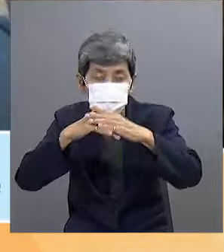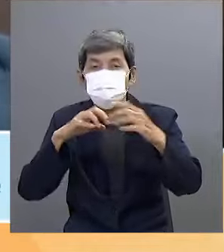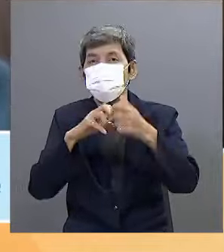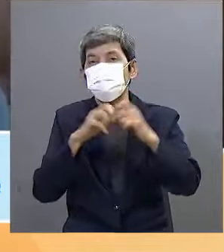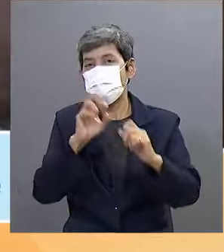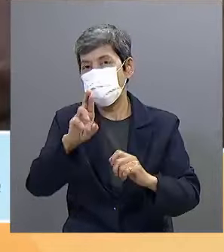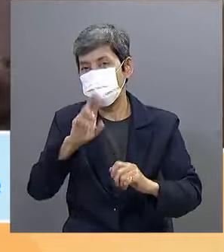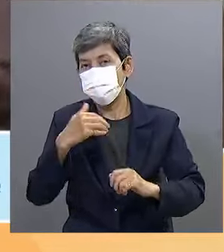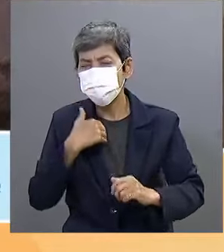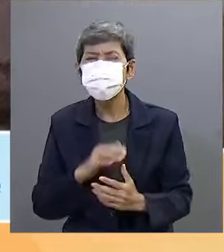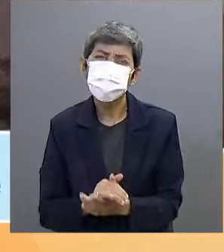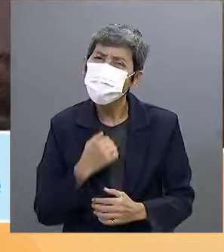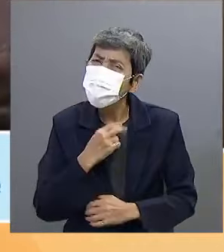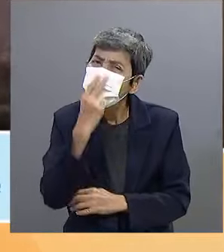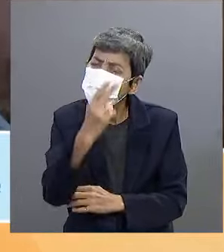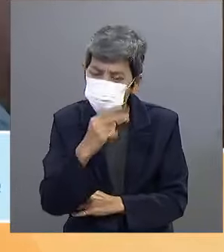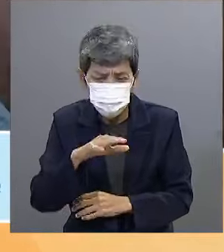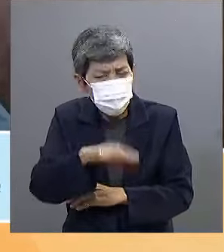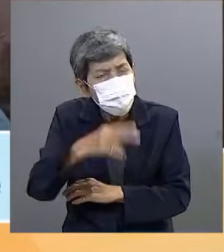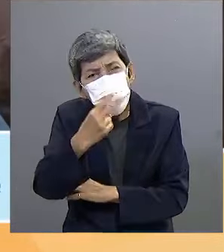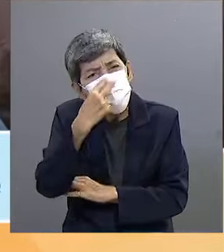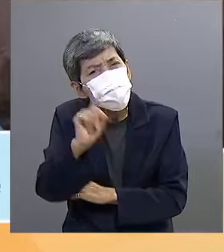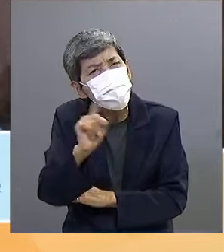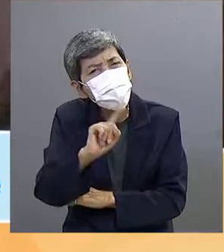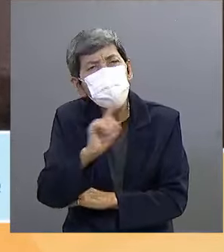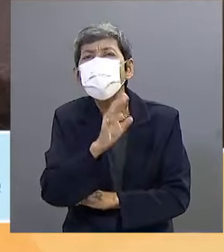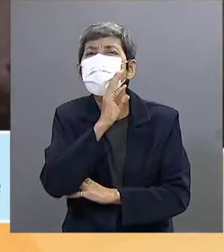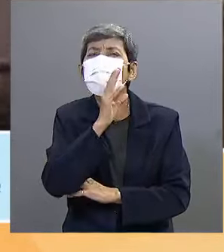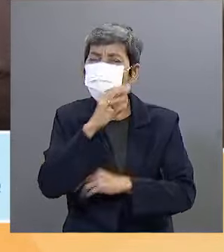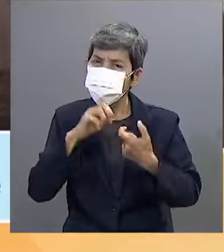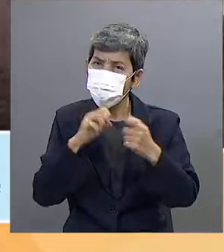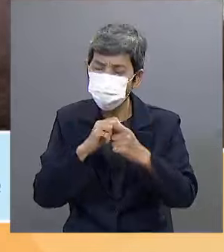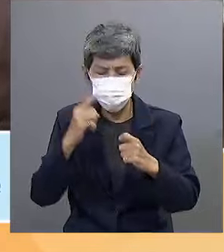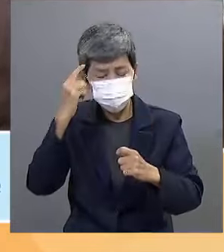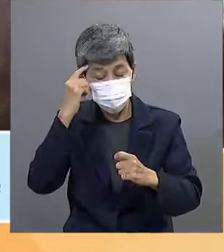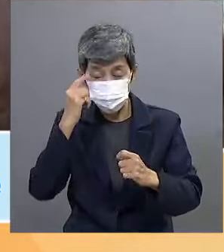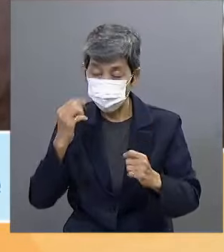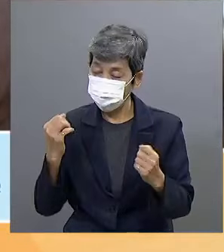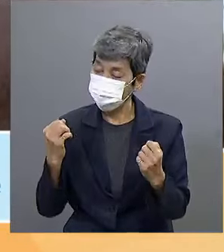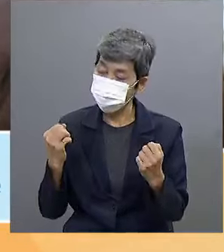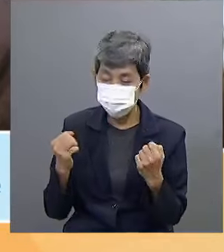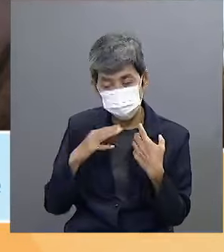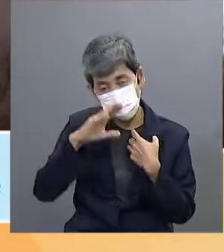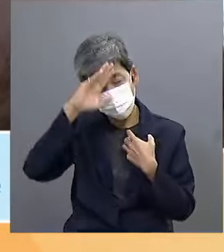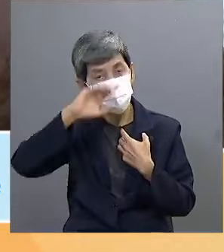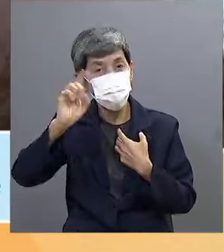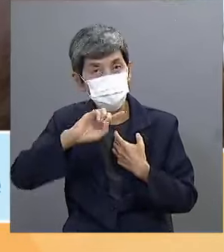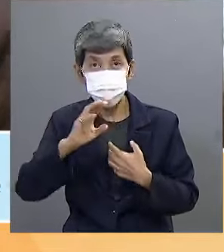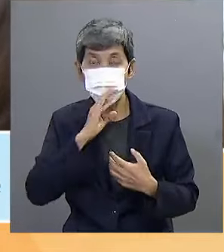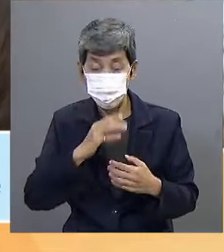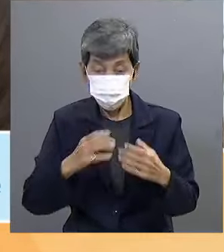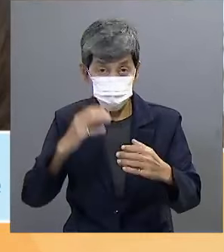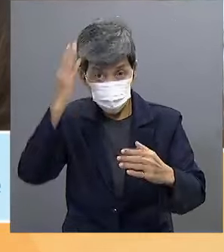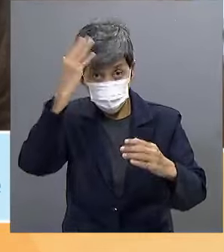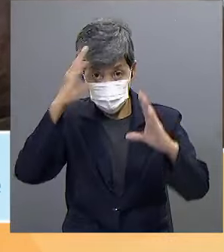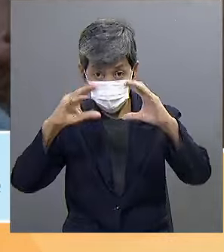ะ ทีนี้สังเกตอาการเด็กได้อย่างไรบ้างคะว่ามีภาวะเช็คเอนเบบี้ซินโดรมหรือเปล่า ค่ะเมื่อมีการกระทบกระเทือนกับสมอง